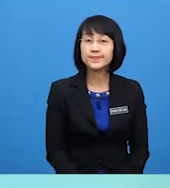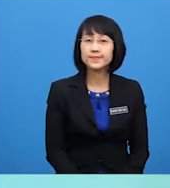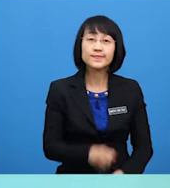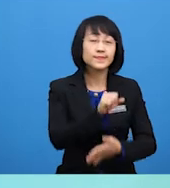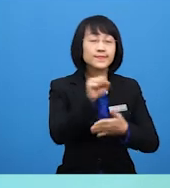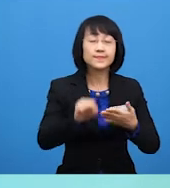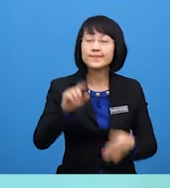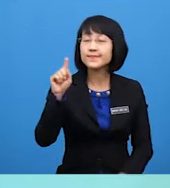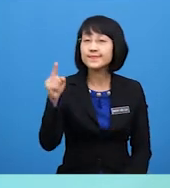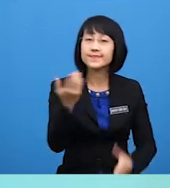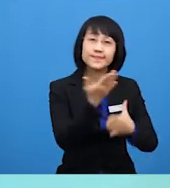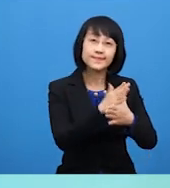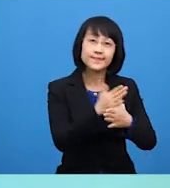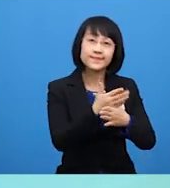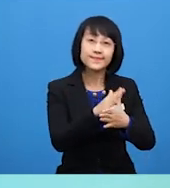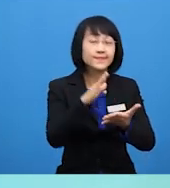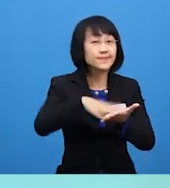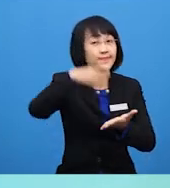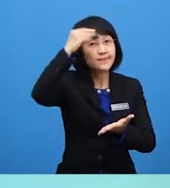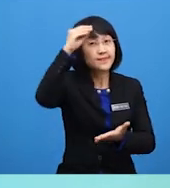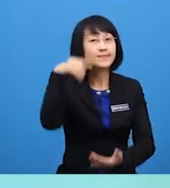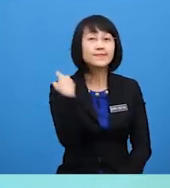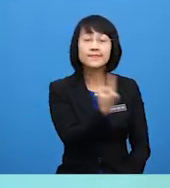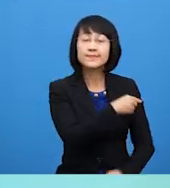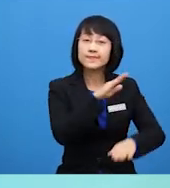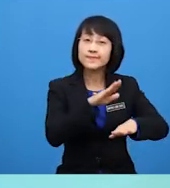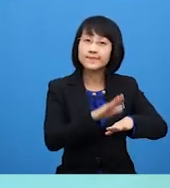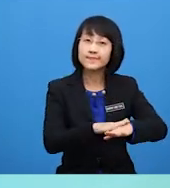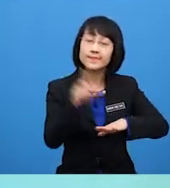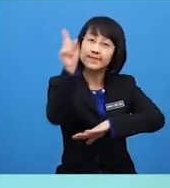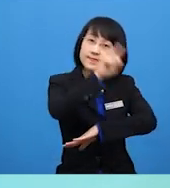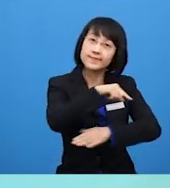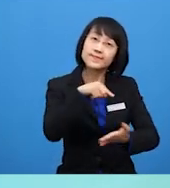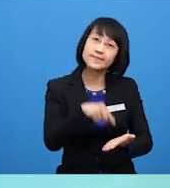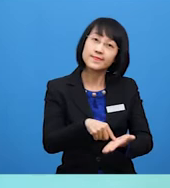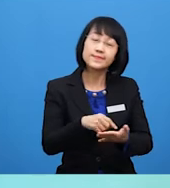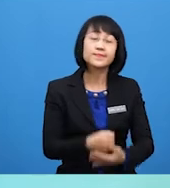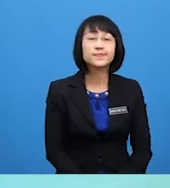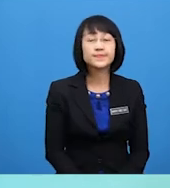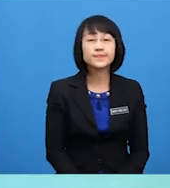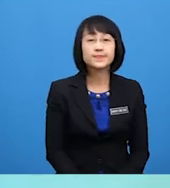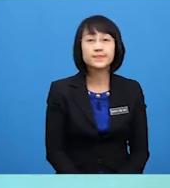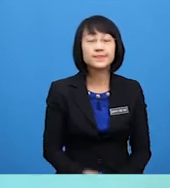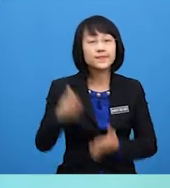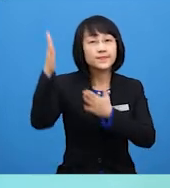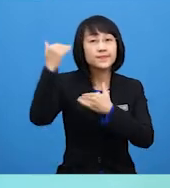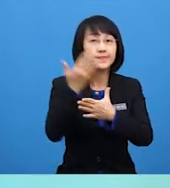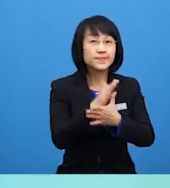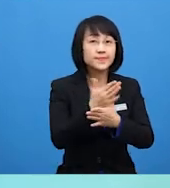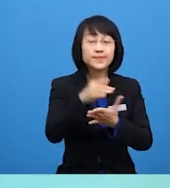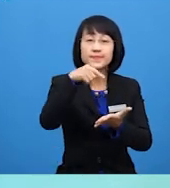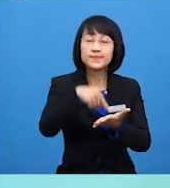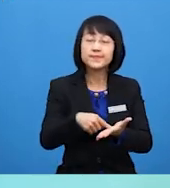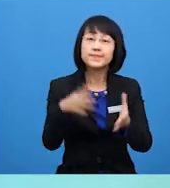Sekian sahaja perkongsian pembelajaran kita pada hari ini. Diharapkan perkongsian